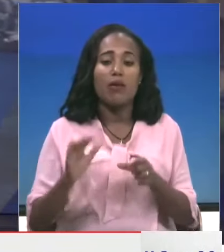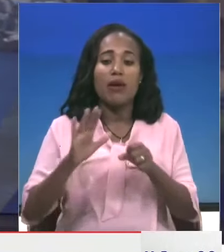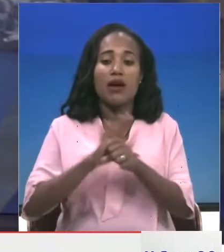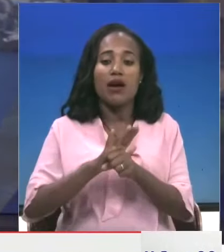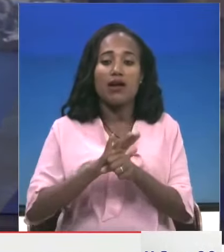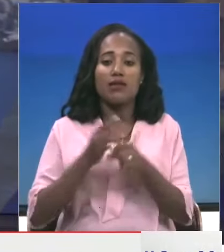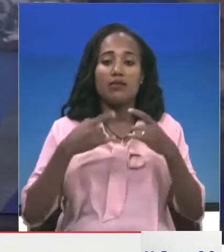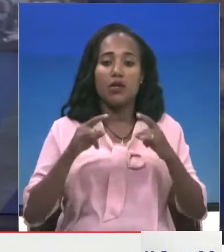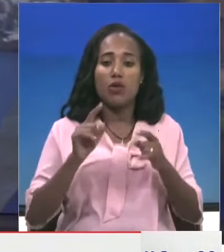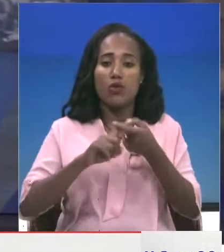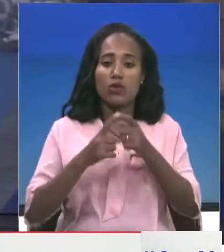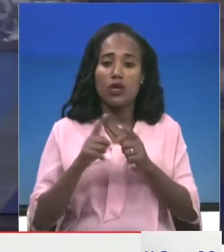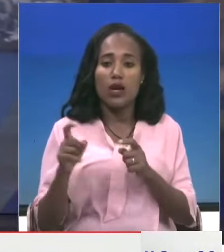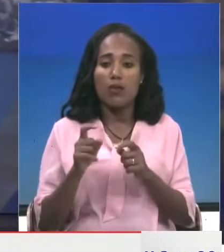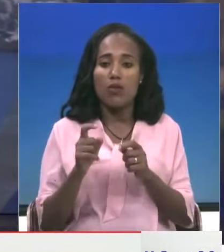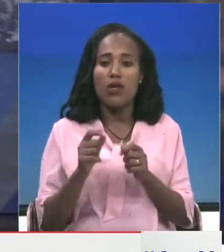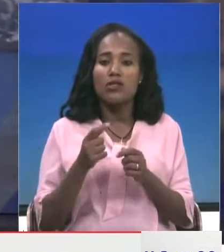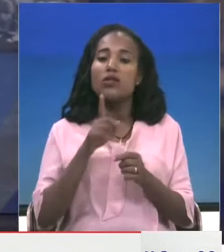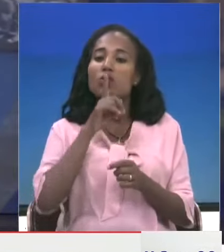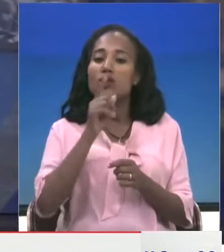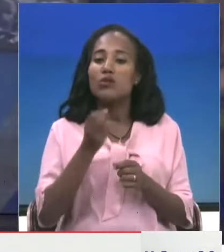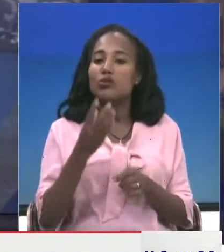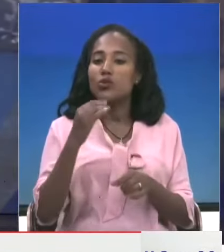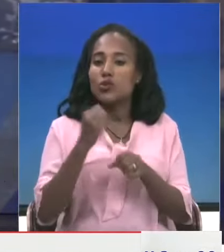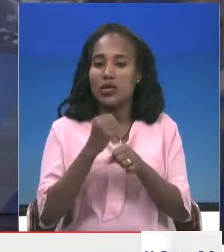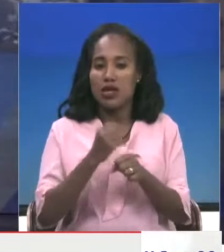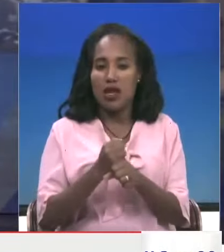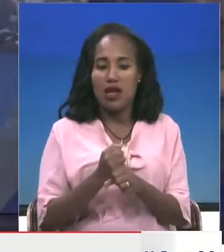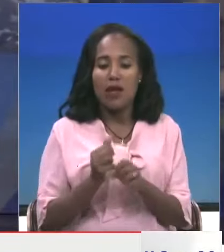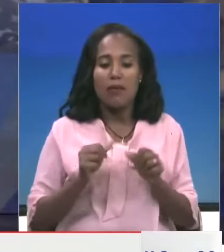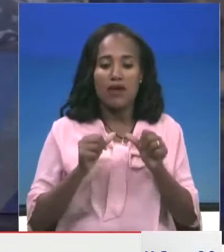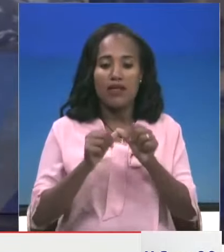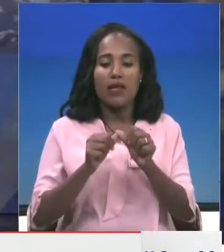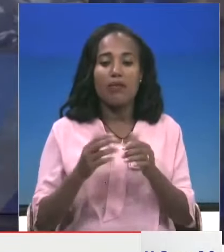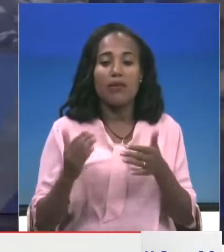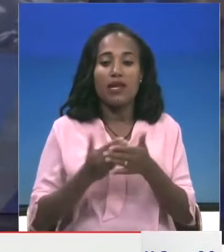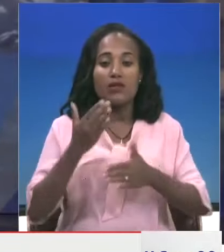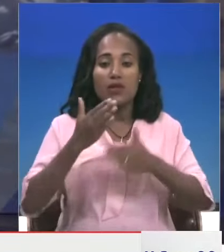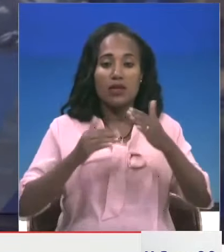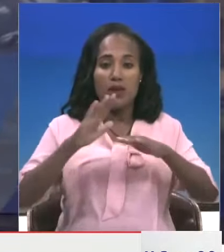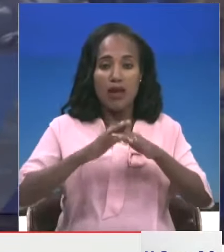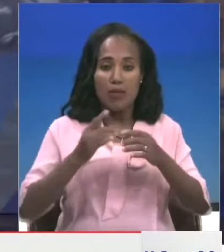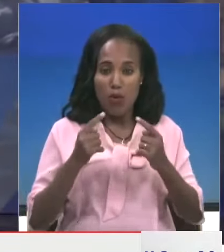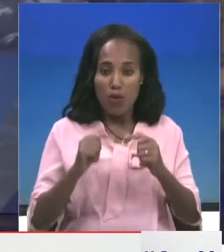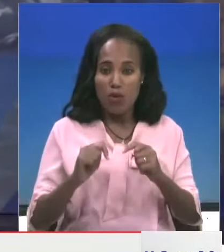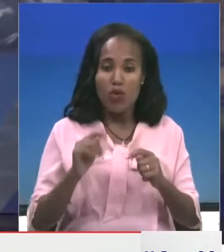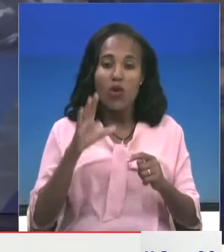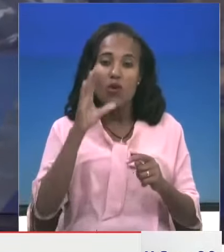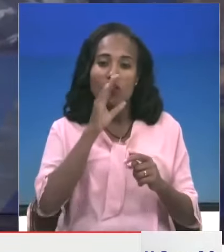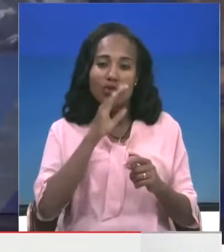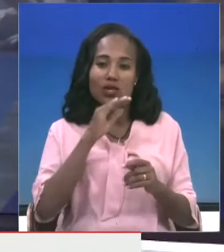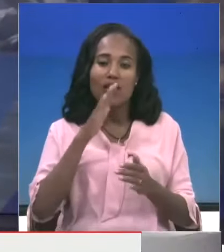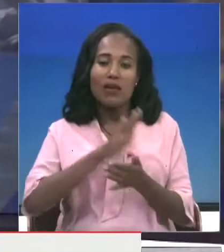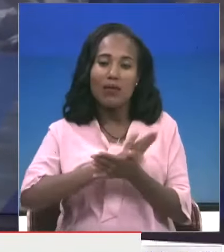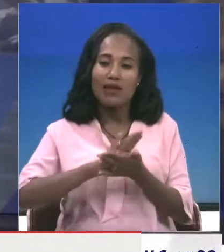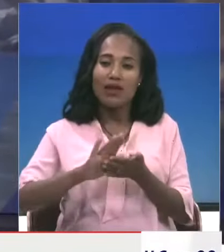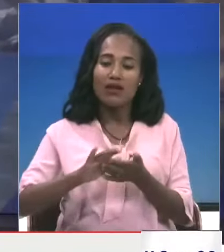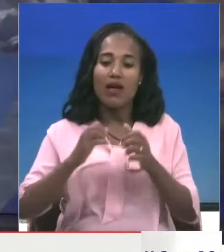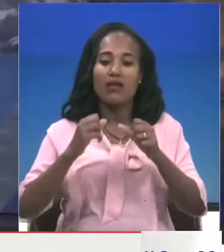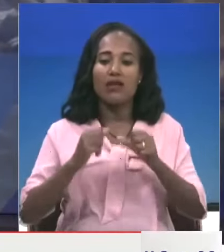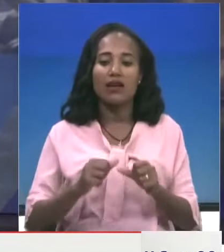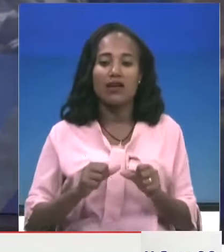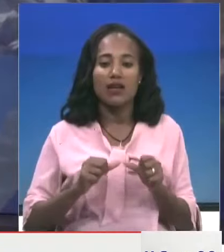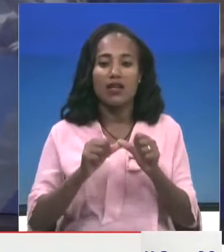ዘመቻ ከጓደኞቿ ጋር በመሆን ስለ እውነት ብዙ ሰርተናል። በቀጣይም በህዳሴው ግድብ ላይ የሚሰነዘሩ አሉባልታዎችን ለማጥራት